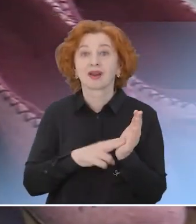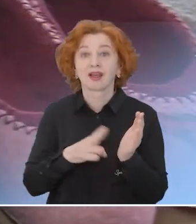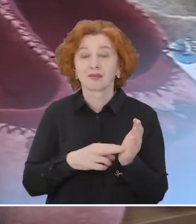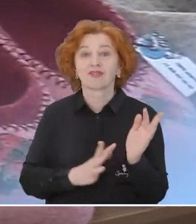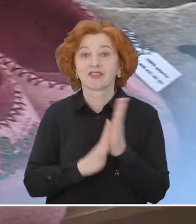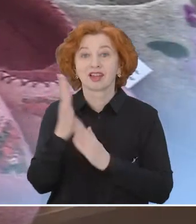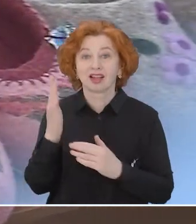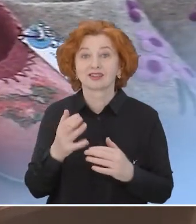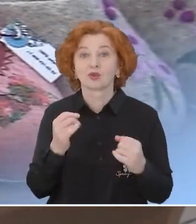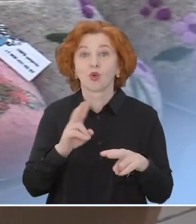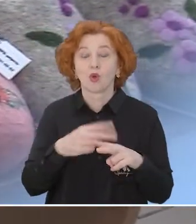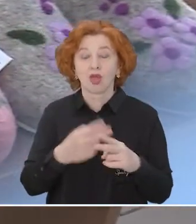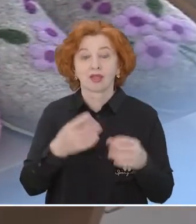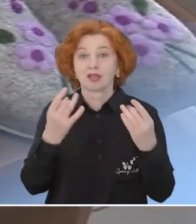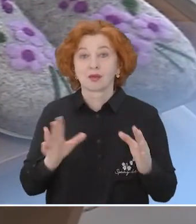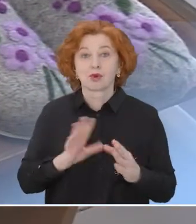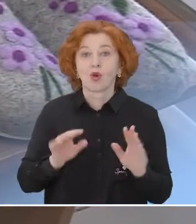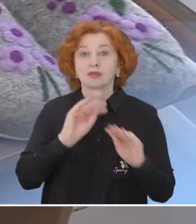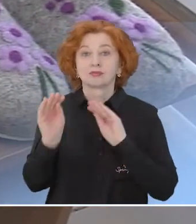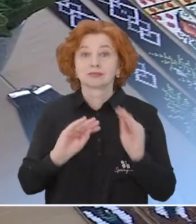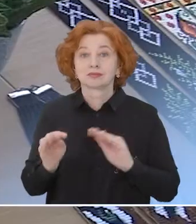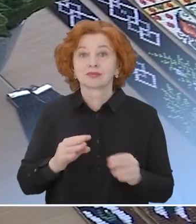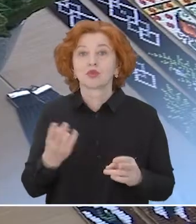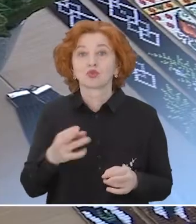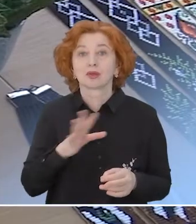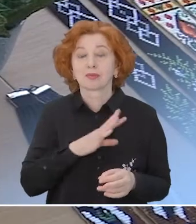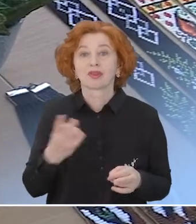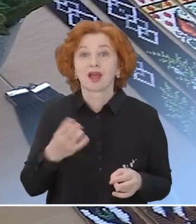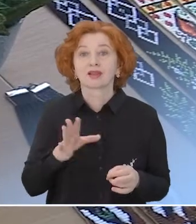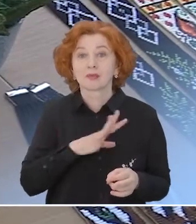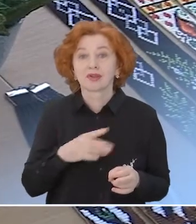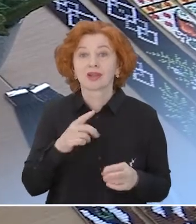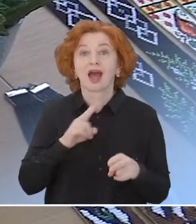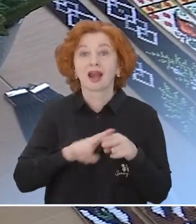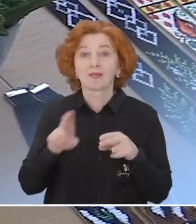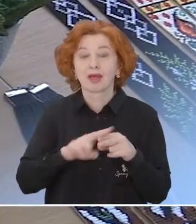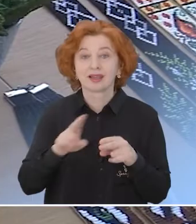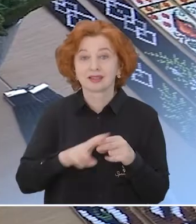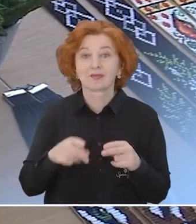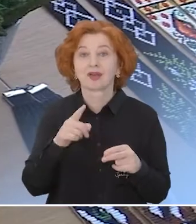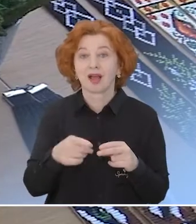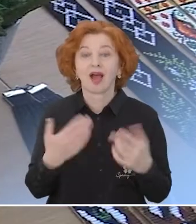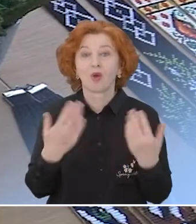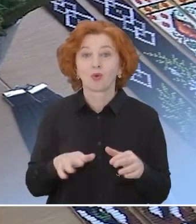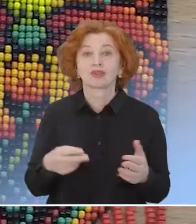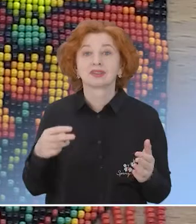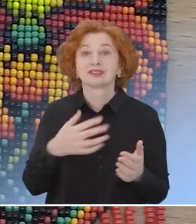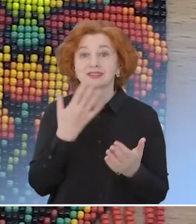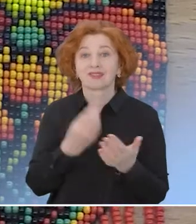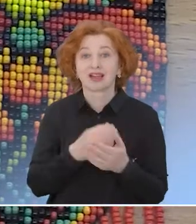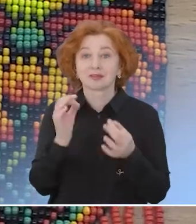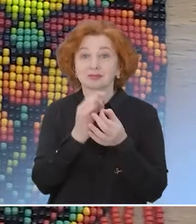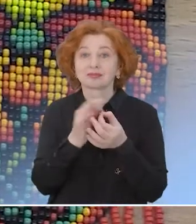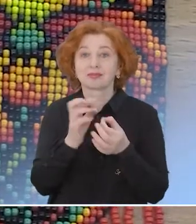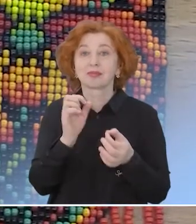премии губернатора выросли. Надо быть не просто декоративно-прикладным мастером, надо быть ремесленником. И Анастасия стала